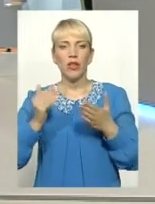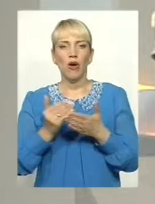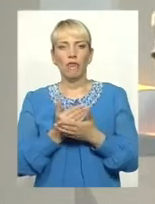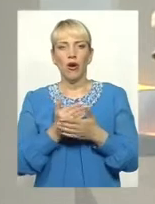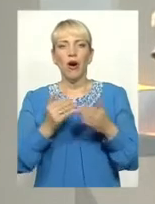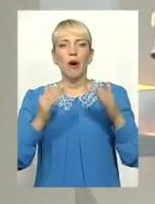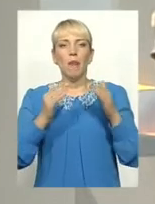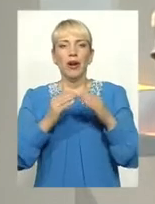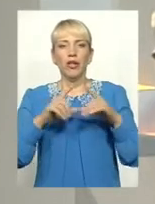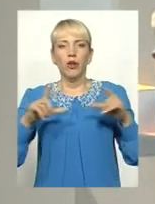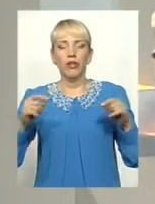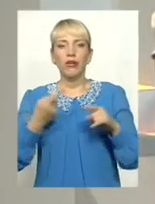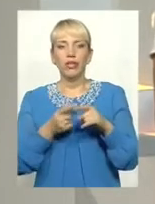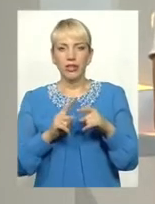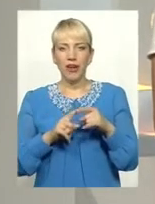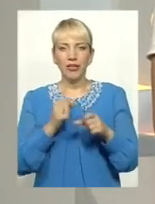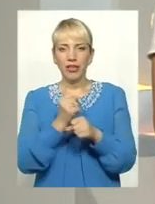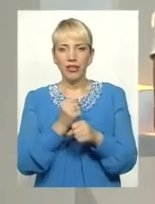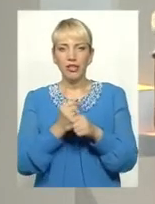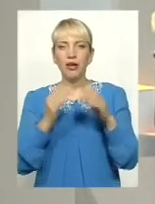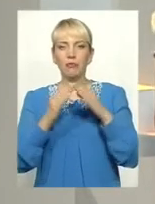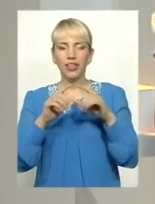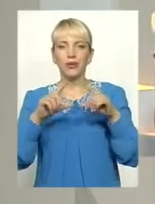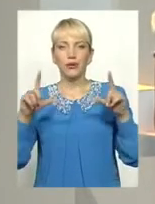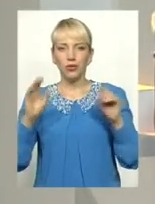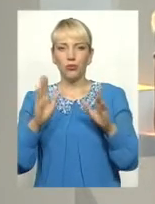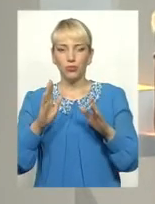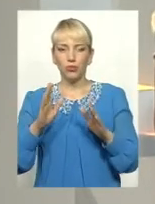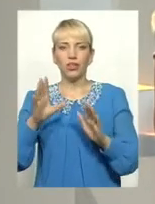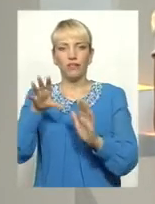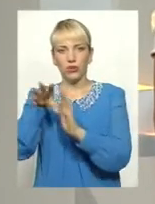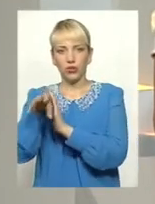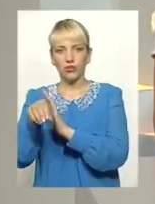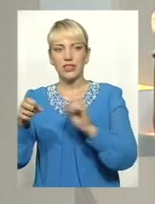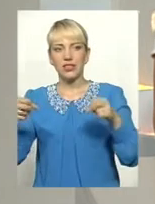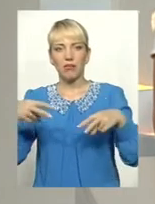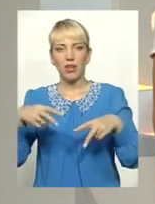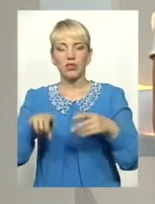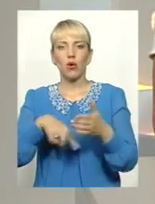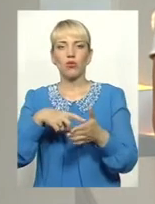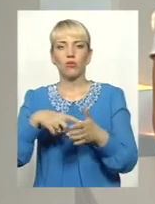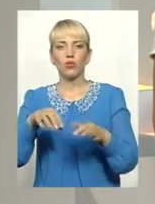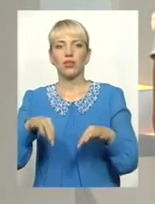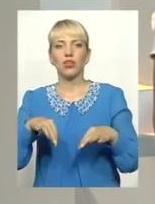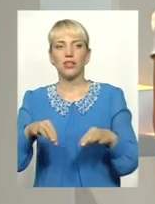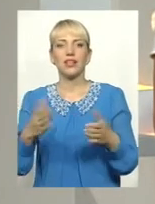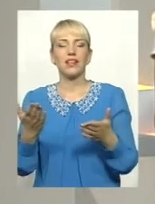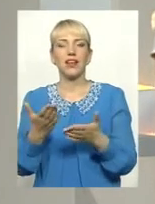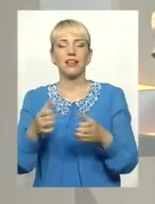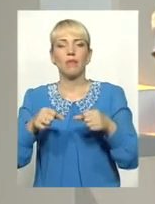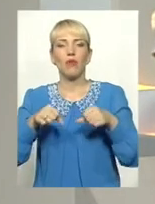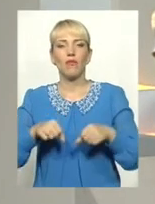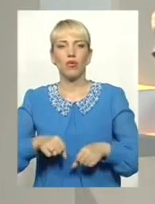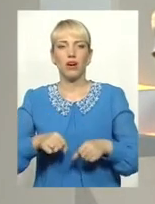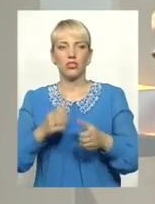ж таки діючий притулок буде відноситись до спецкомунтрансу. Які повноваження має спецкомунтранс